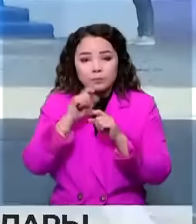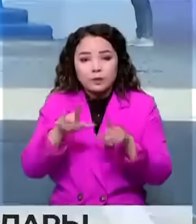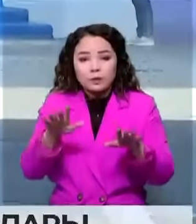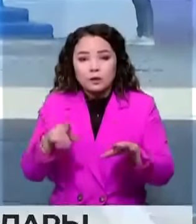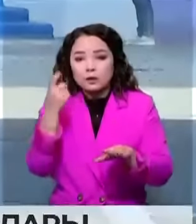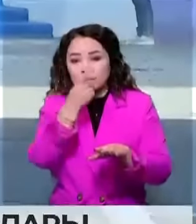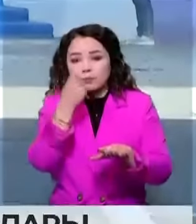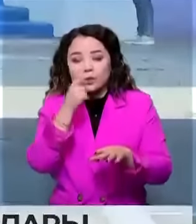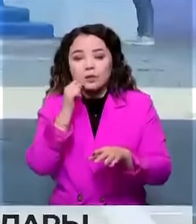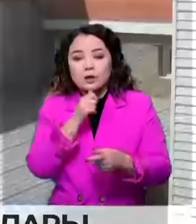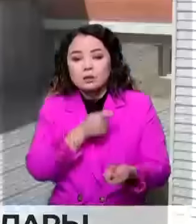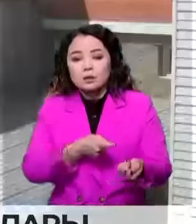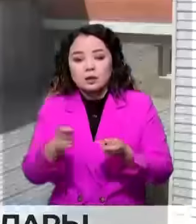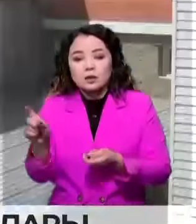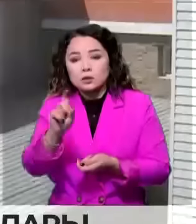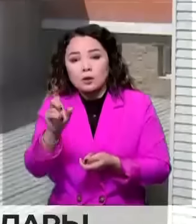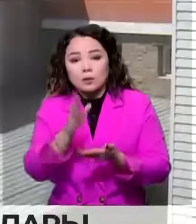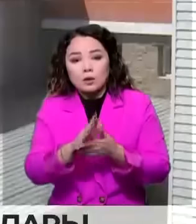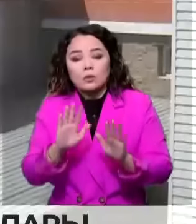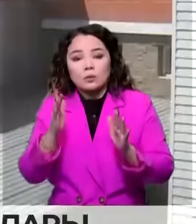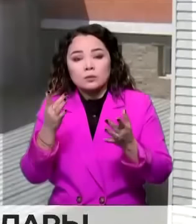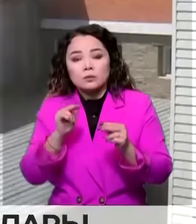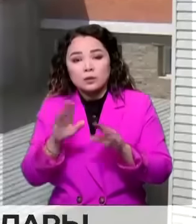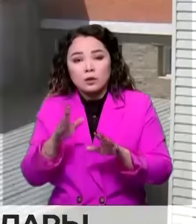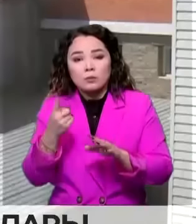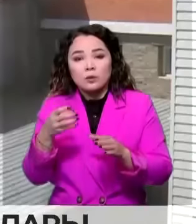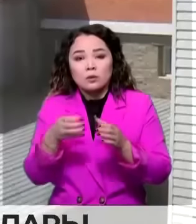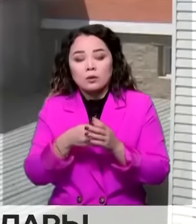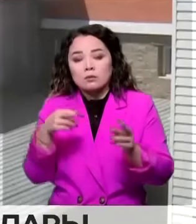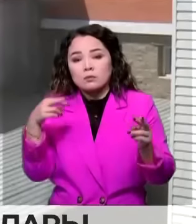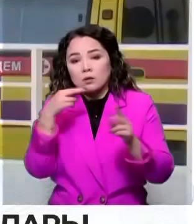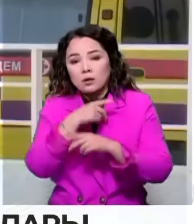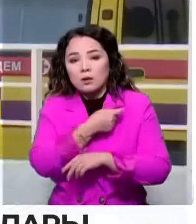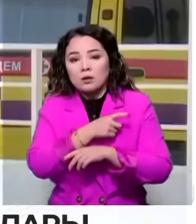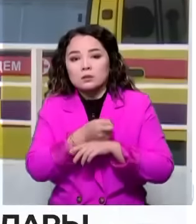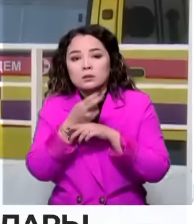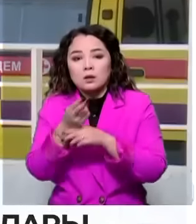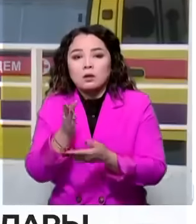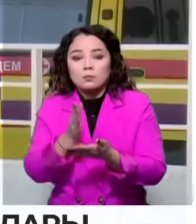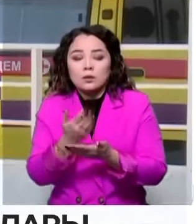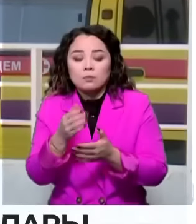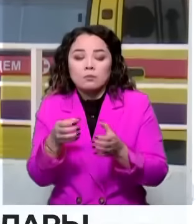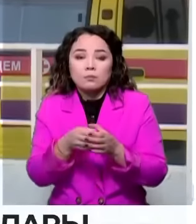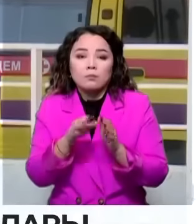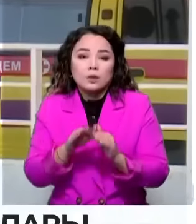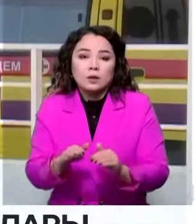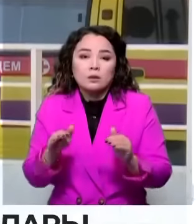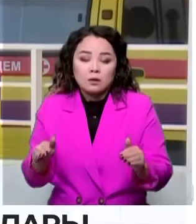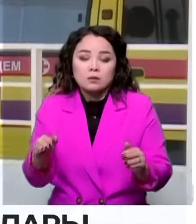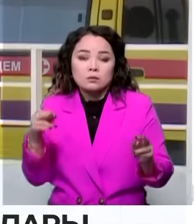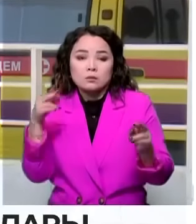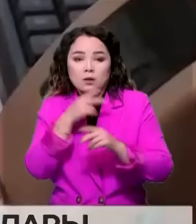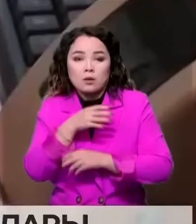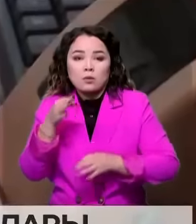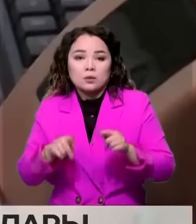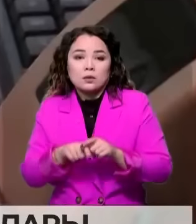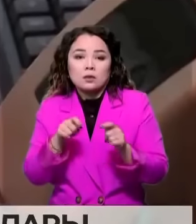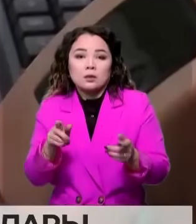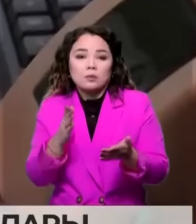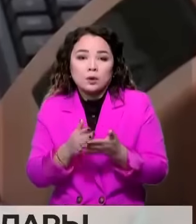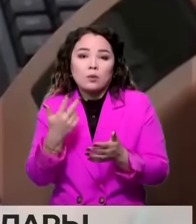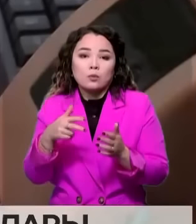балонын жасырын алып кіріп, шашқан. Оқиға салдарынан бір топ бала уланып, ауруханаға жатқызылды. Бұл дерек бойынша қылмыстық іс қозғалды.